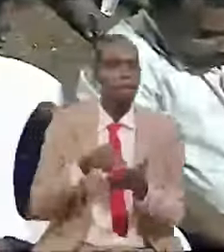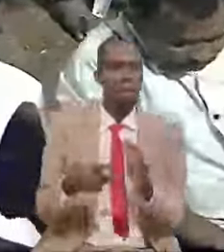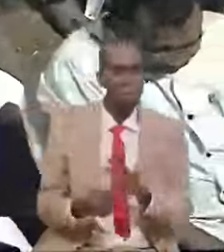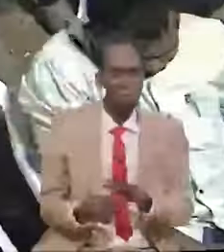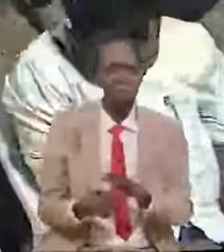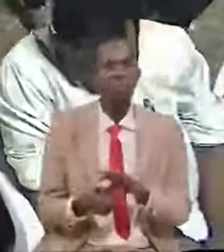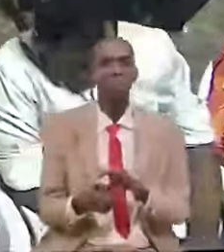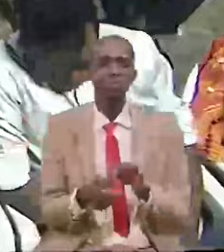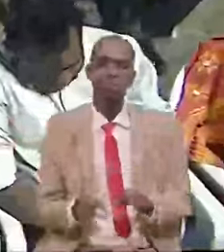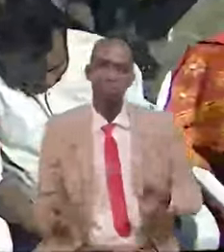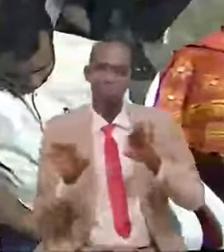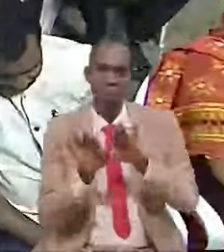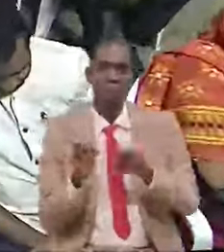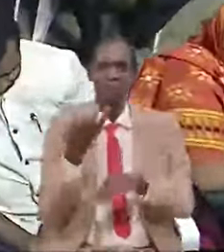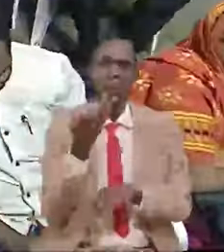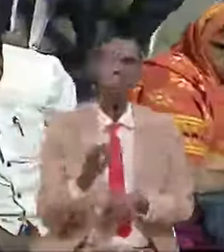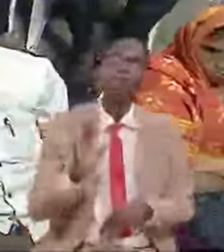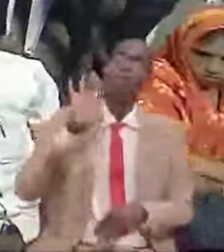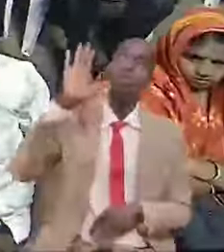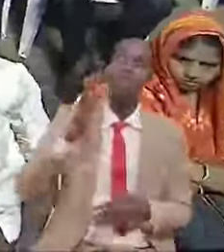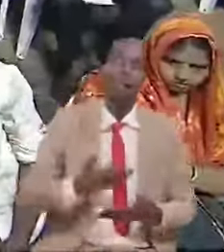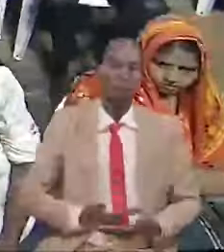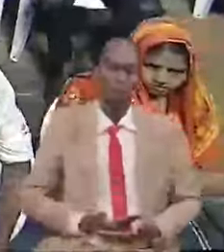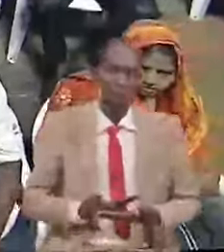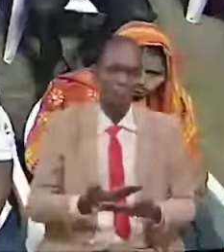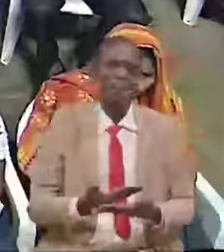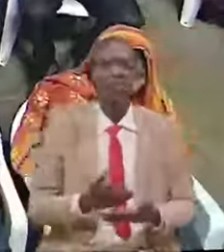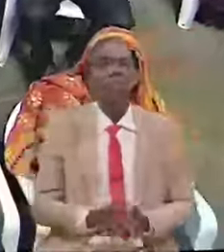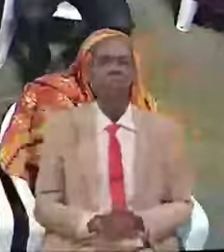le but de sa naissance.